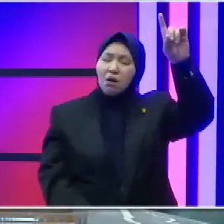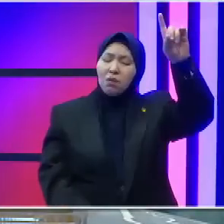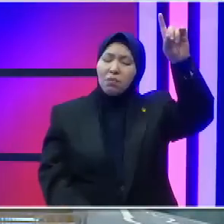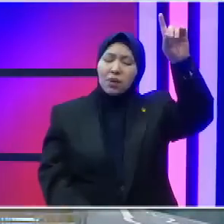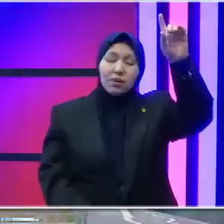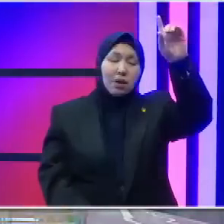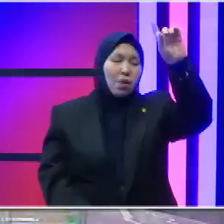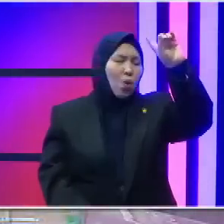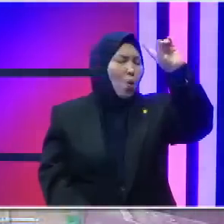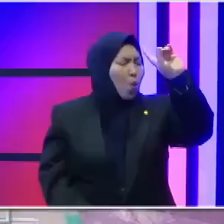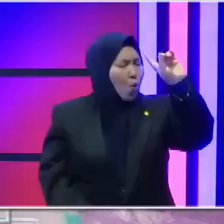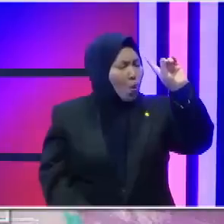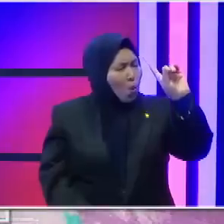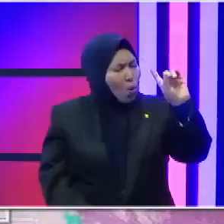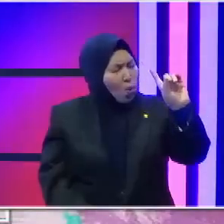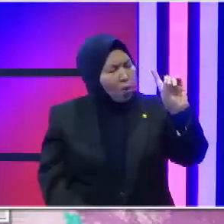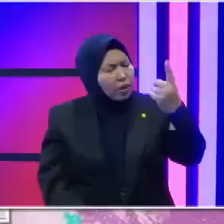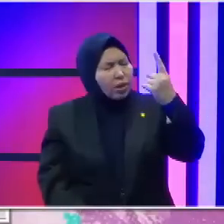Allahu la